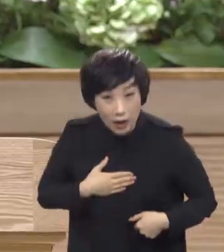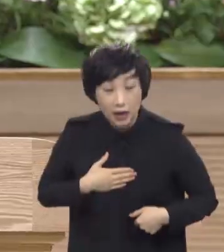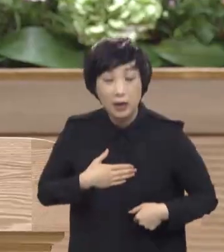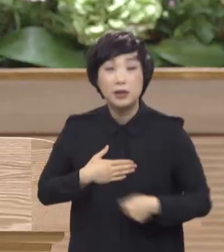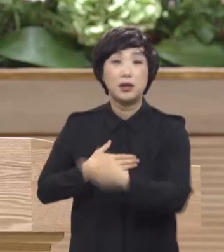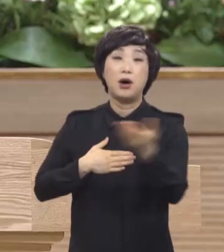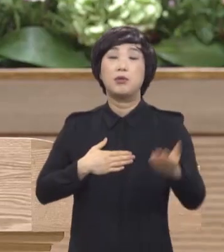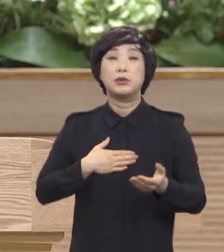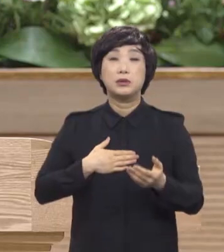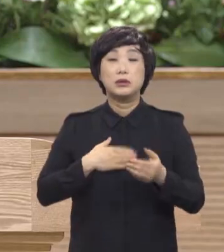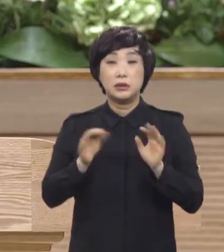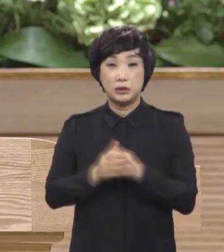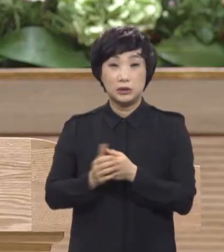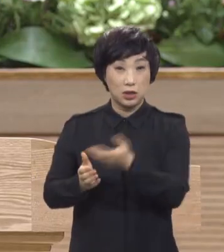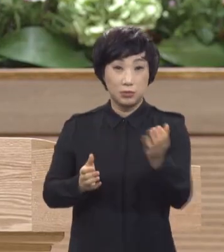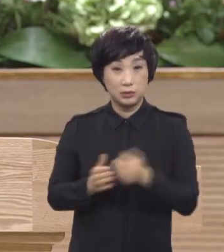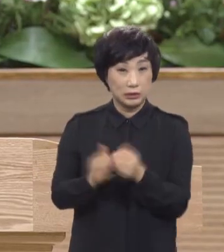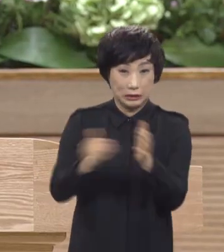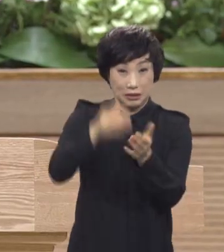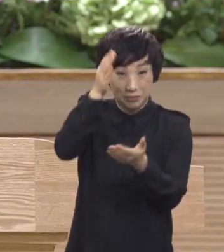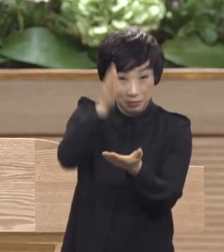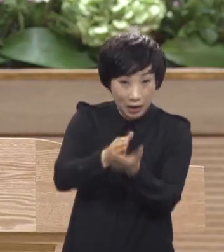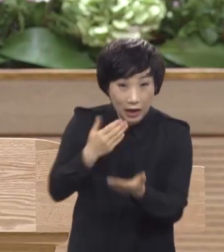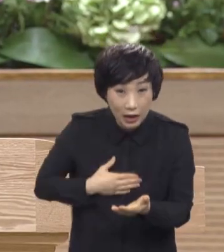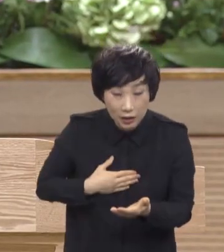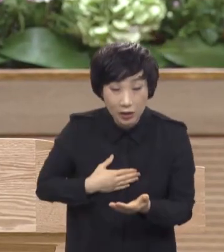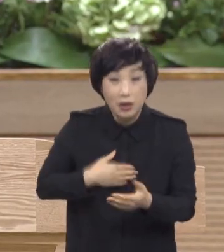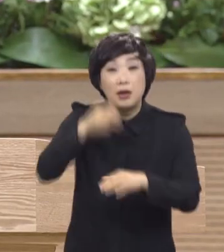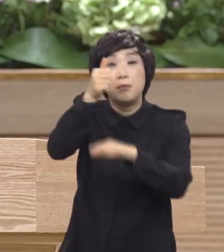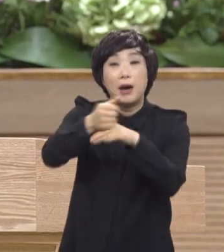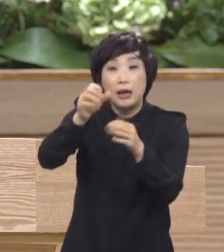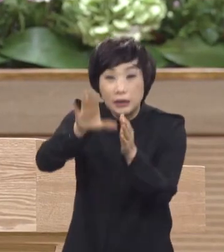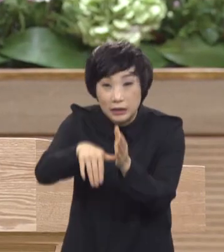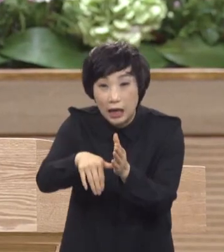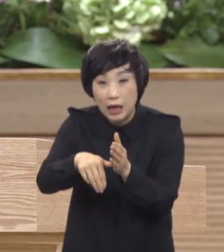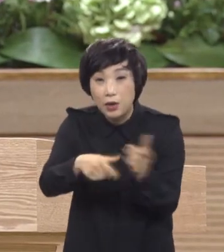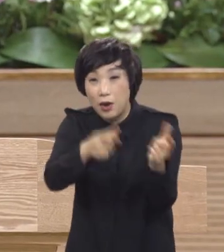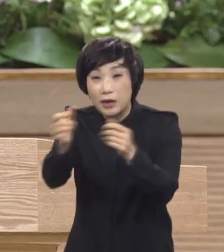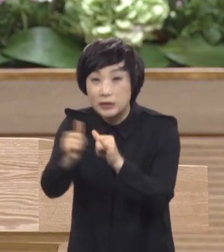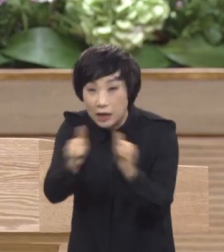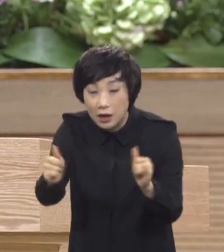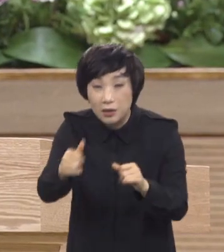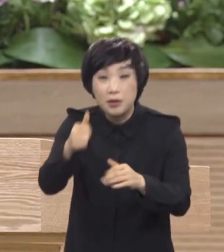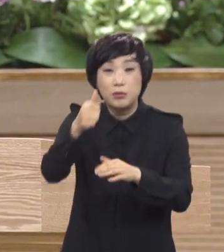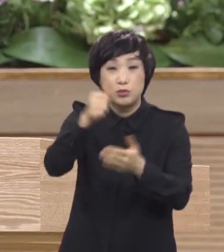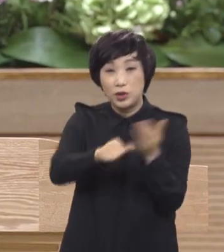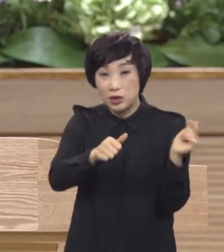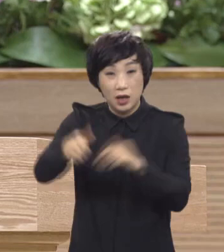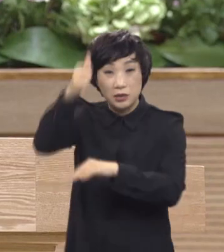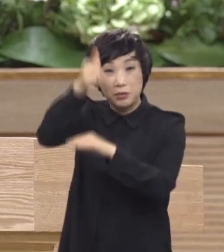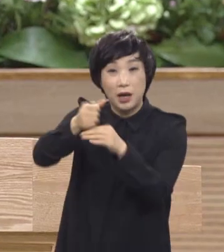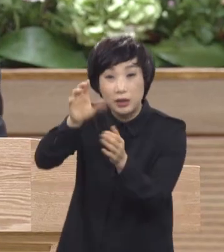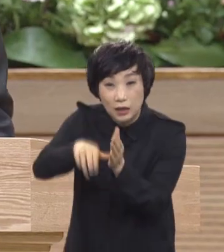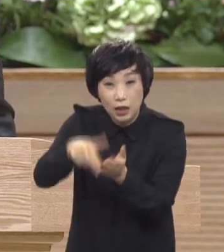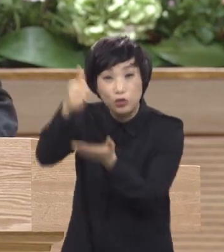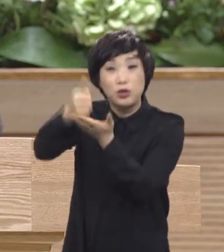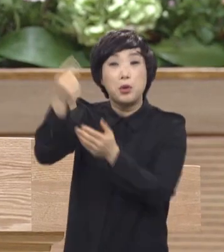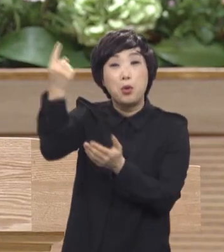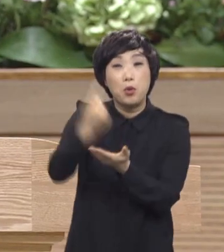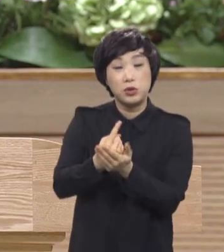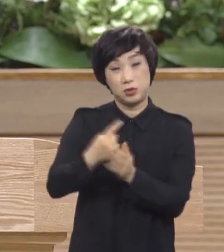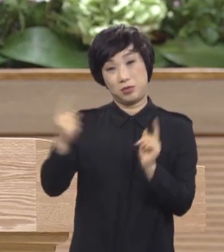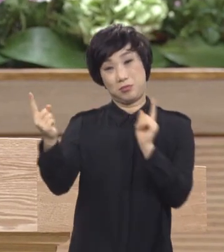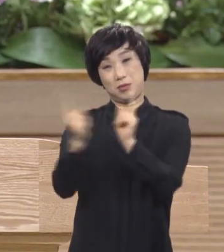절대 벗어나지 말라 마지막 때 그런 사람이 만물의 마지막에 주님이 오시면 맞이할